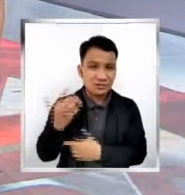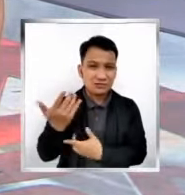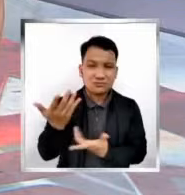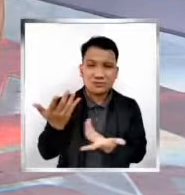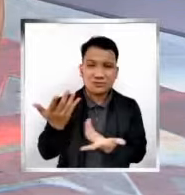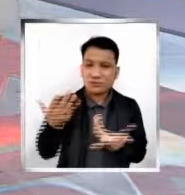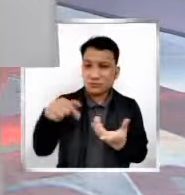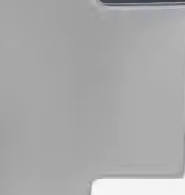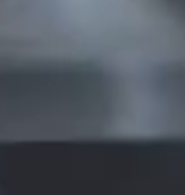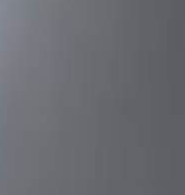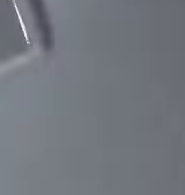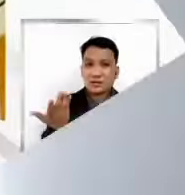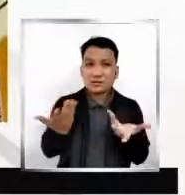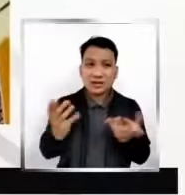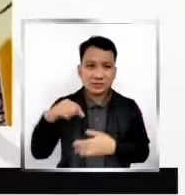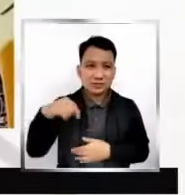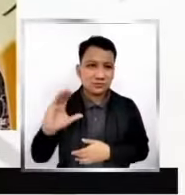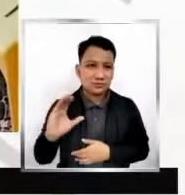Mai Bermudez.